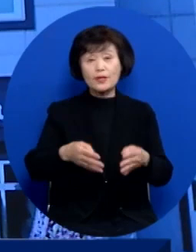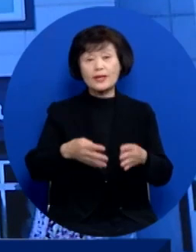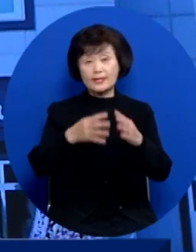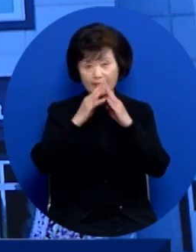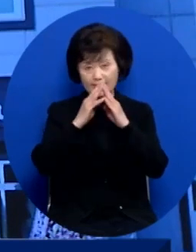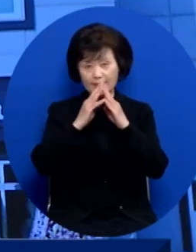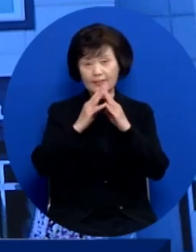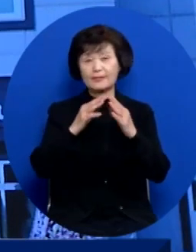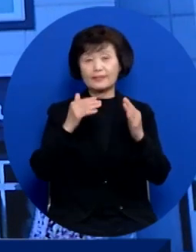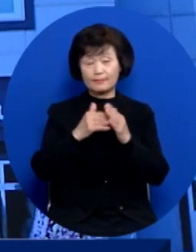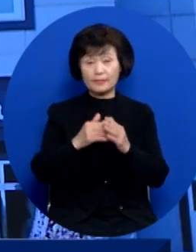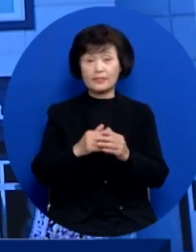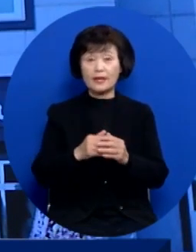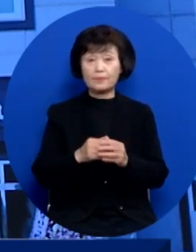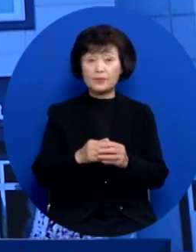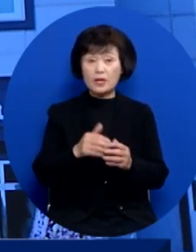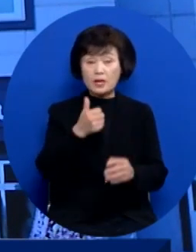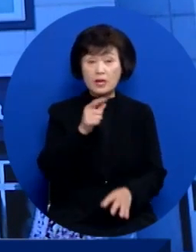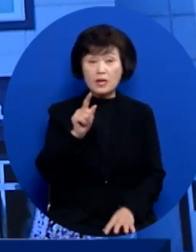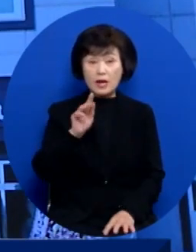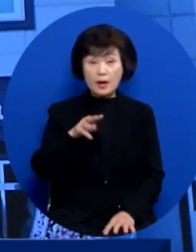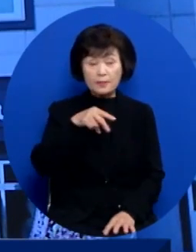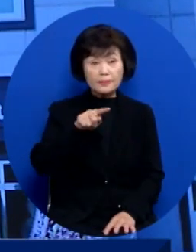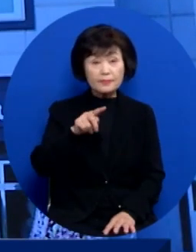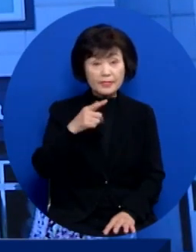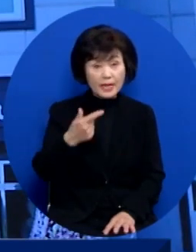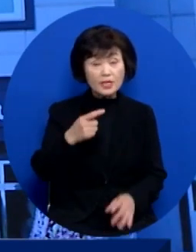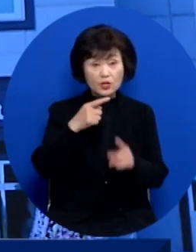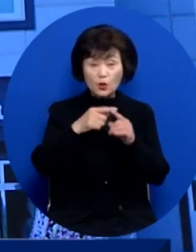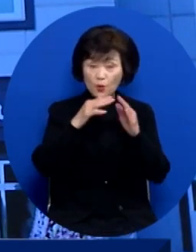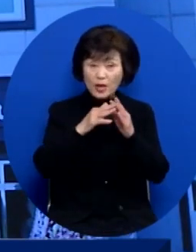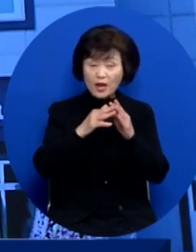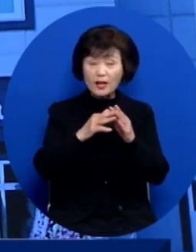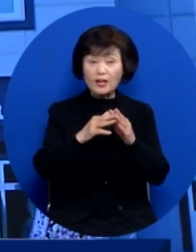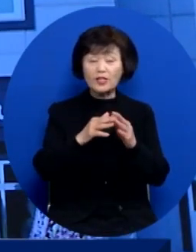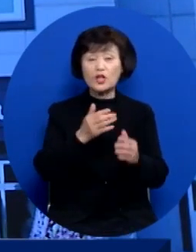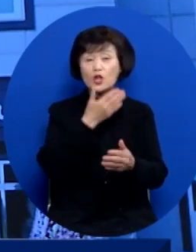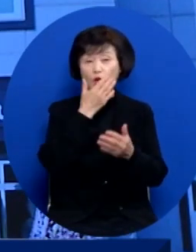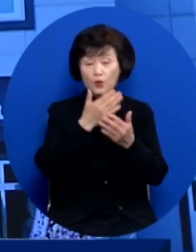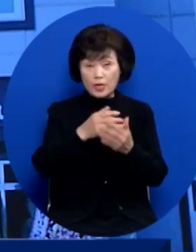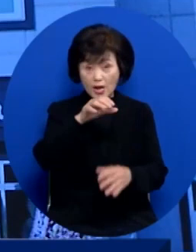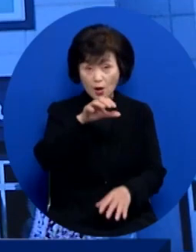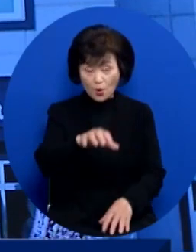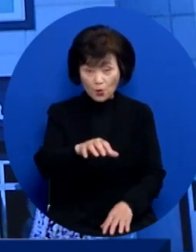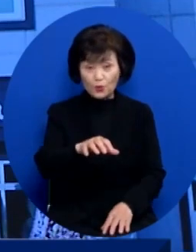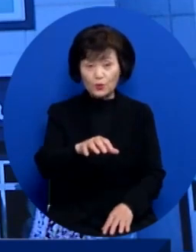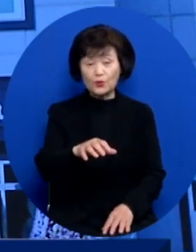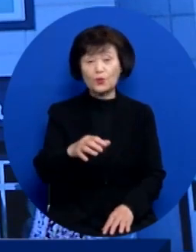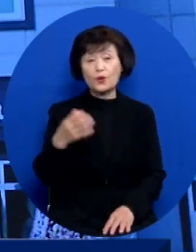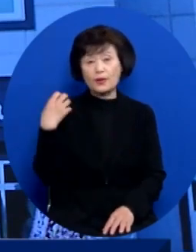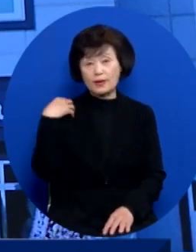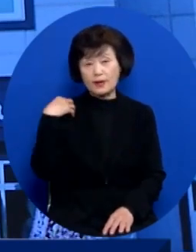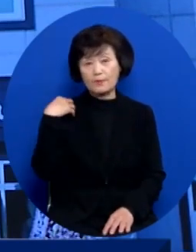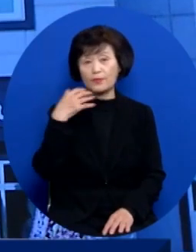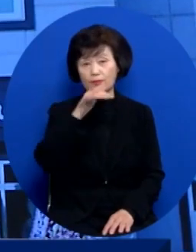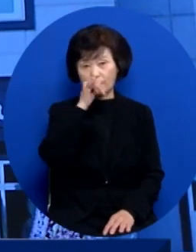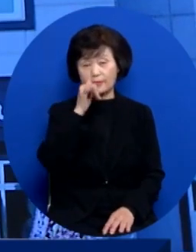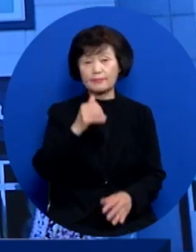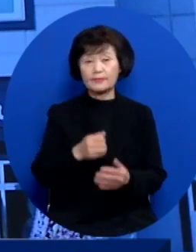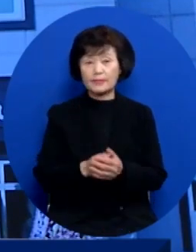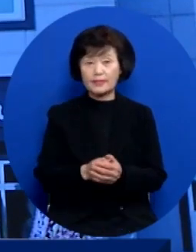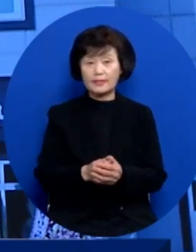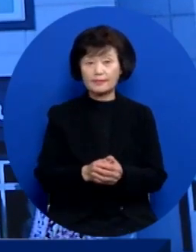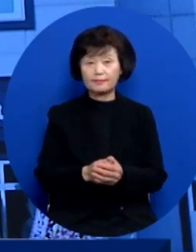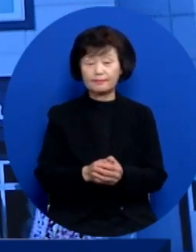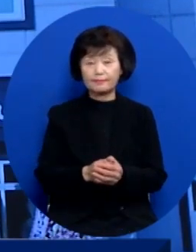극복했습니다. 이후 합산교회는 지역사회에서 소중한 공간으로 자리매김하고 있는데요. 창원 합산교회를